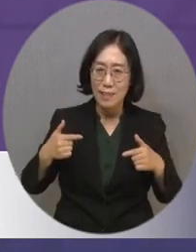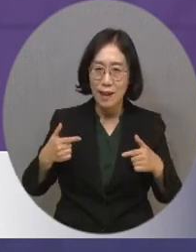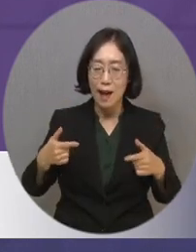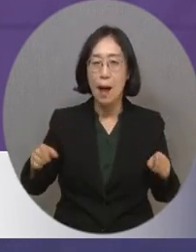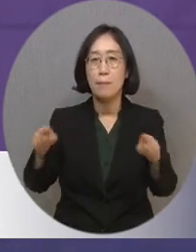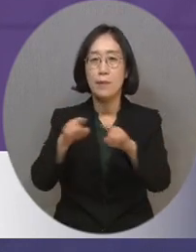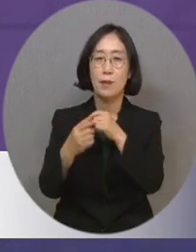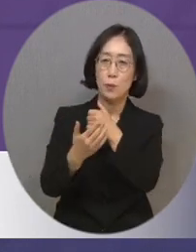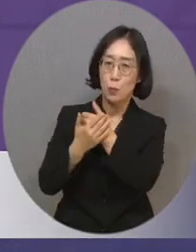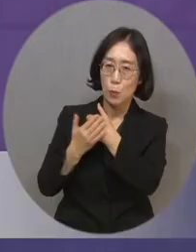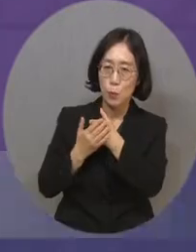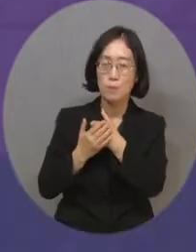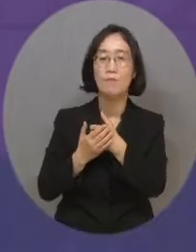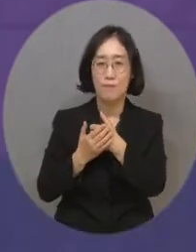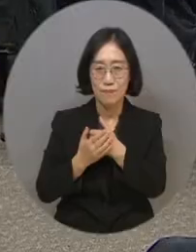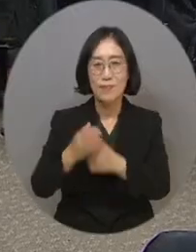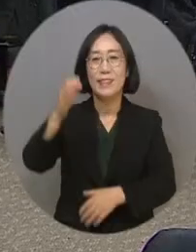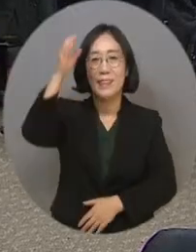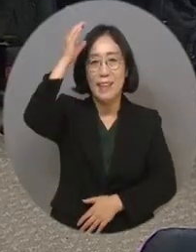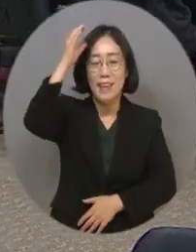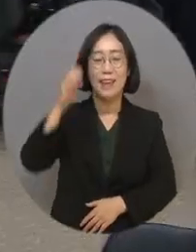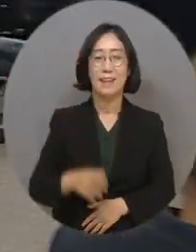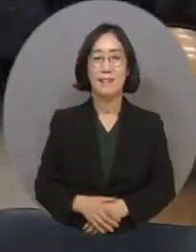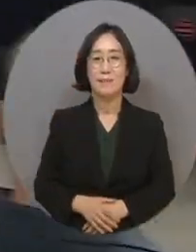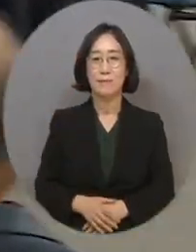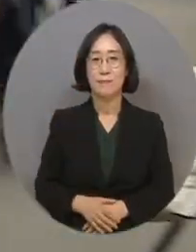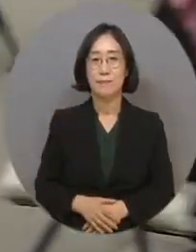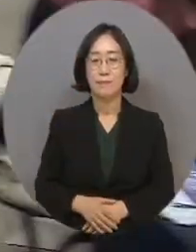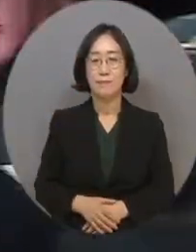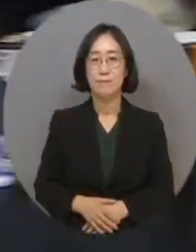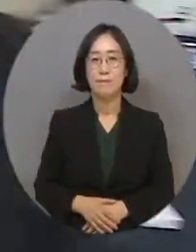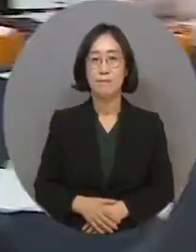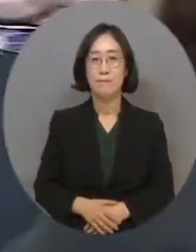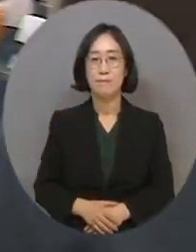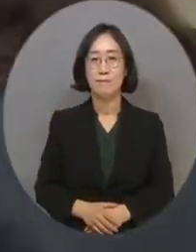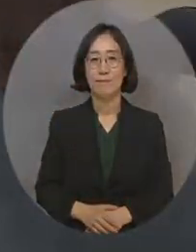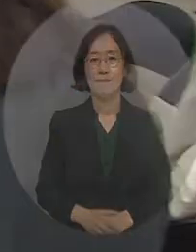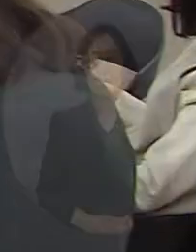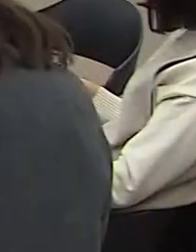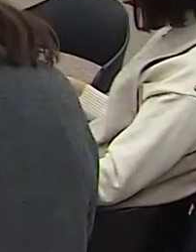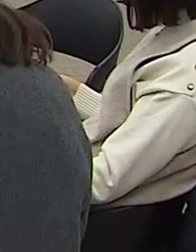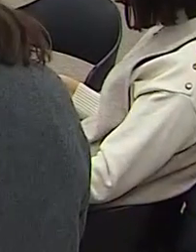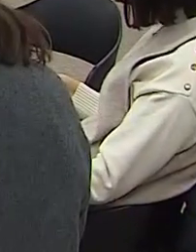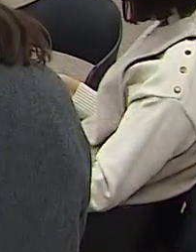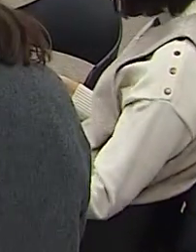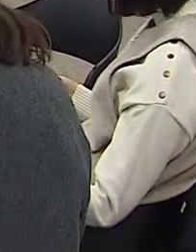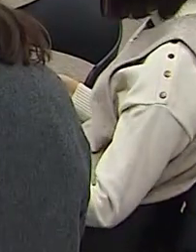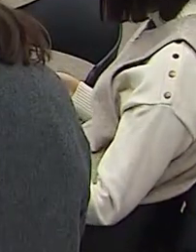함께해 주시리라 믿습니다. 북지TV 뉴스 박순용입니다.